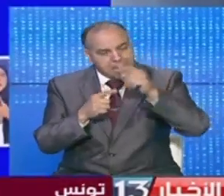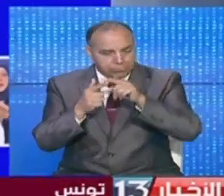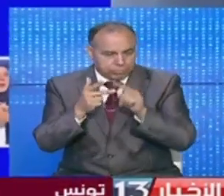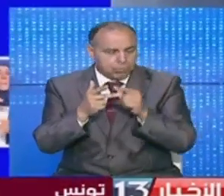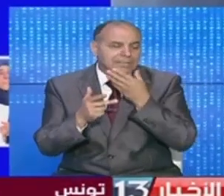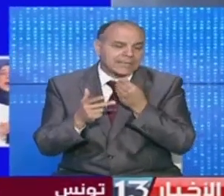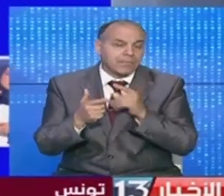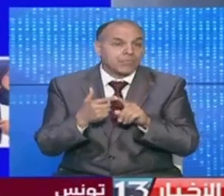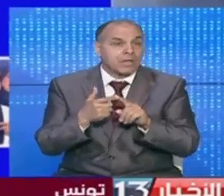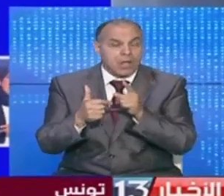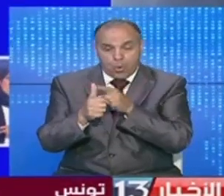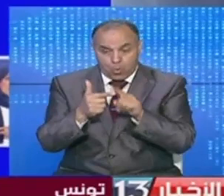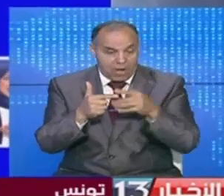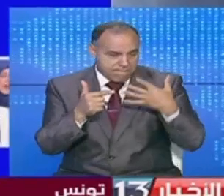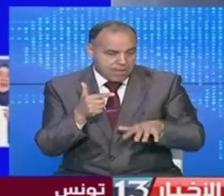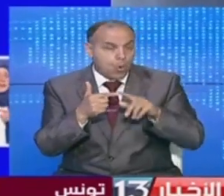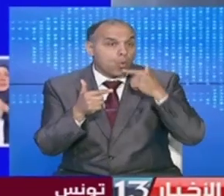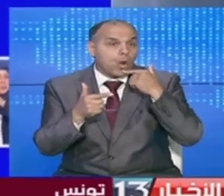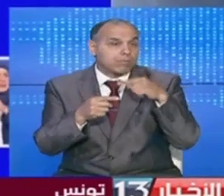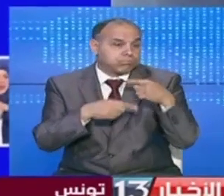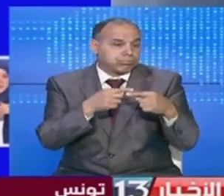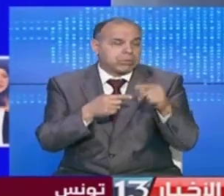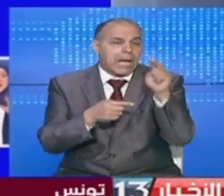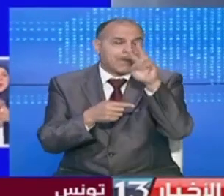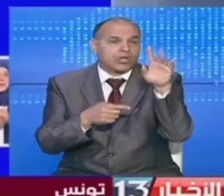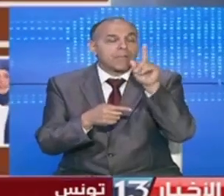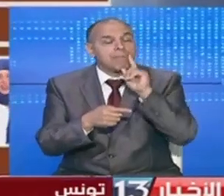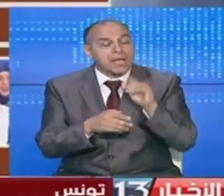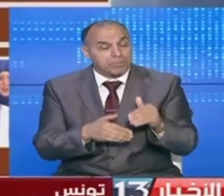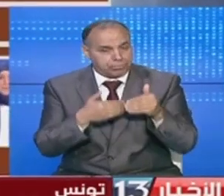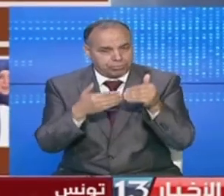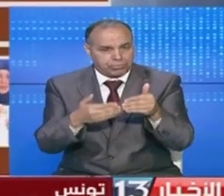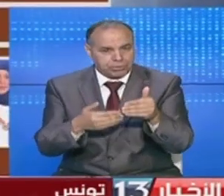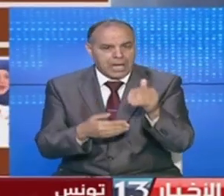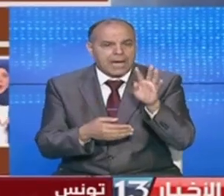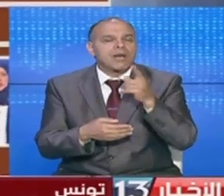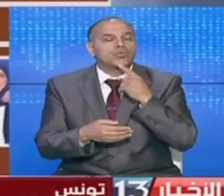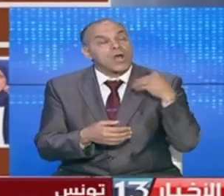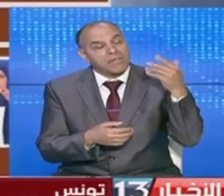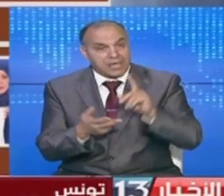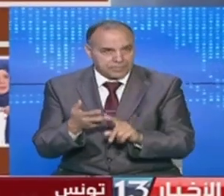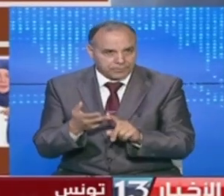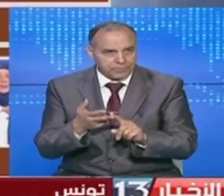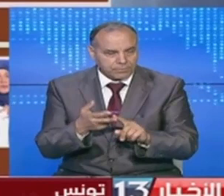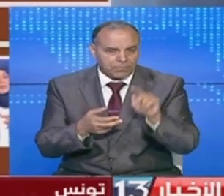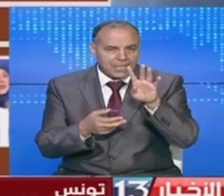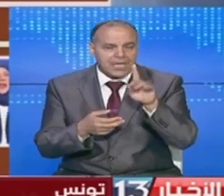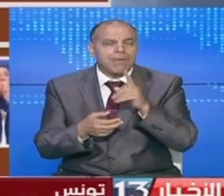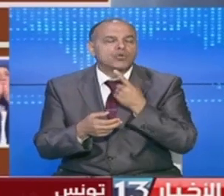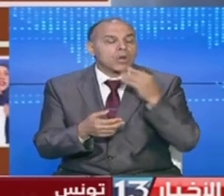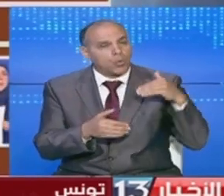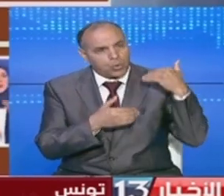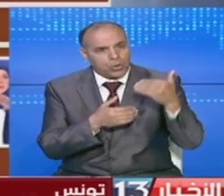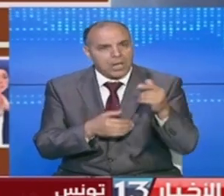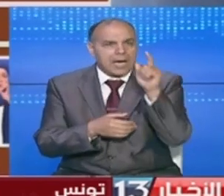أيسر. هاتان المرحلتان تمتدان على التوالي من 24 من مايو الحالي إلى 4 جوان القادم، ومن 4 جوان القادم